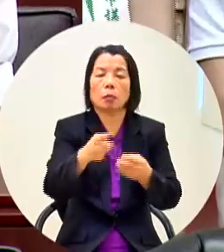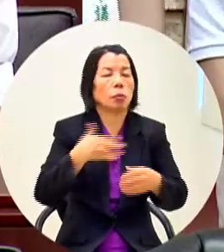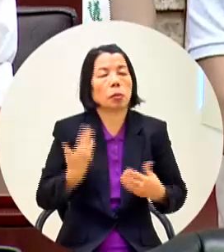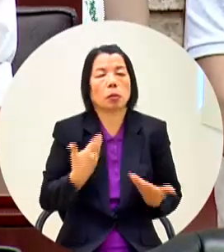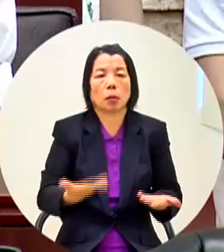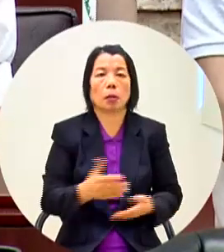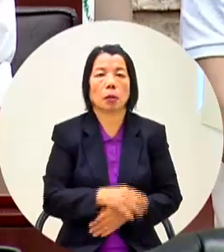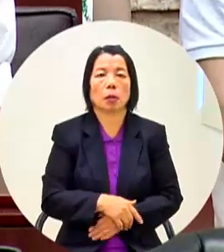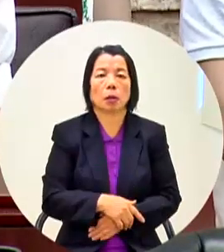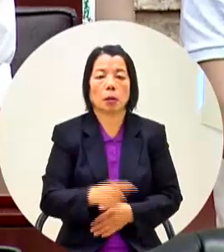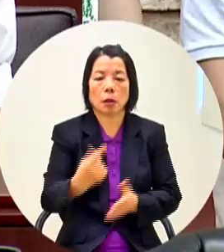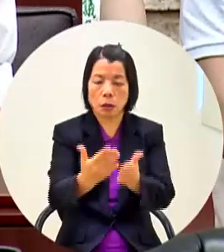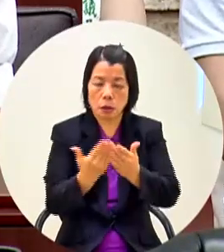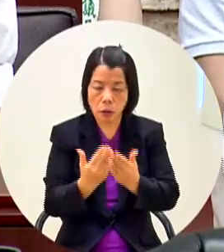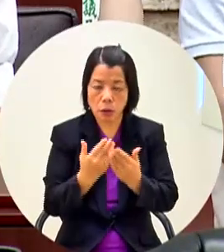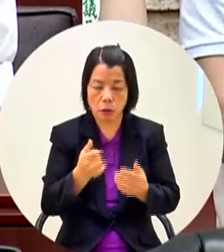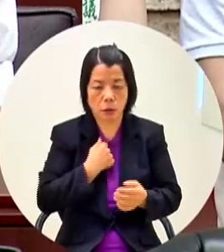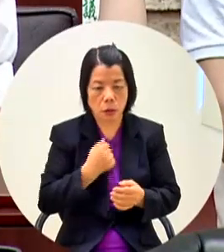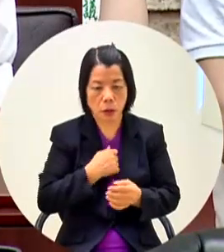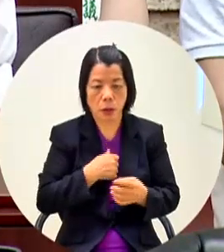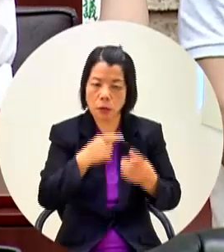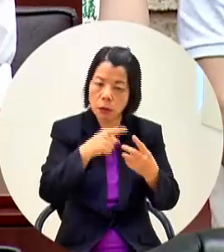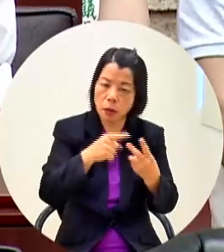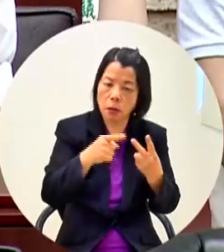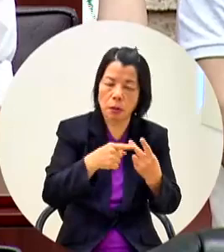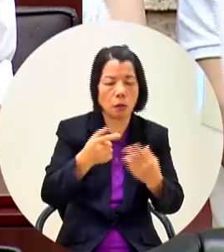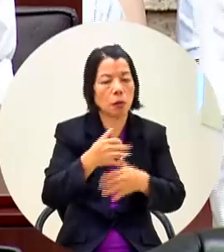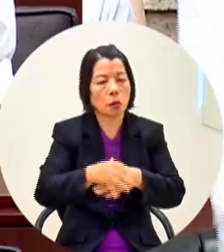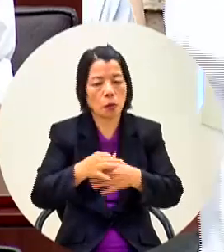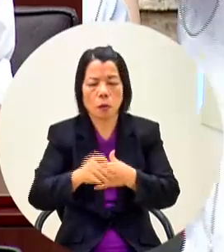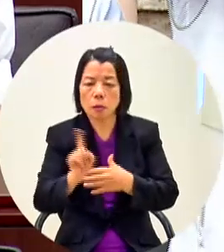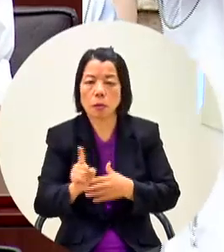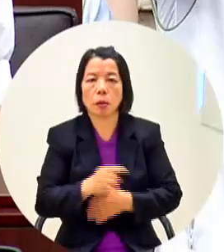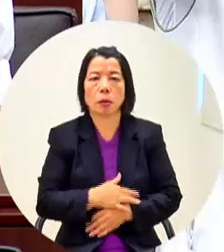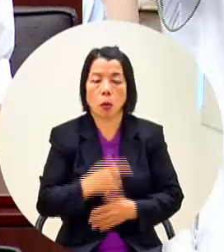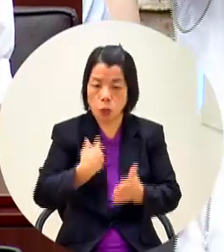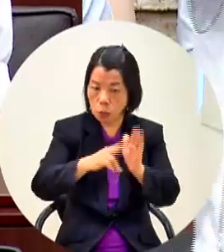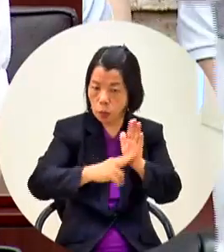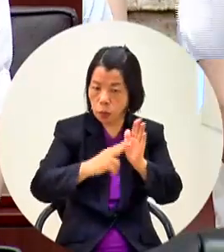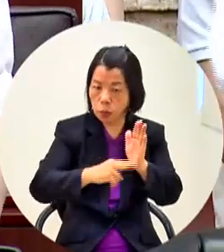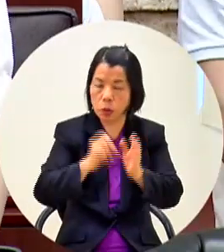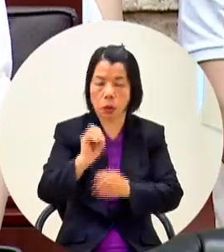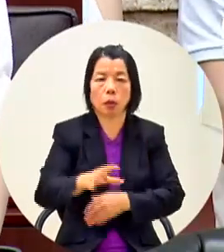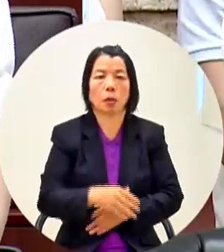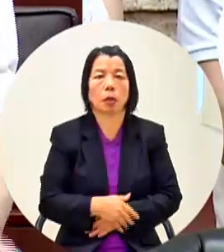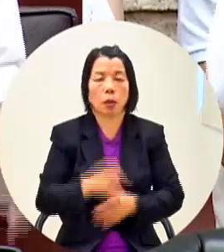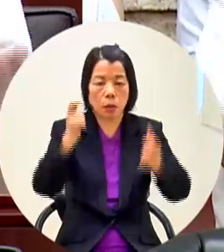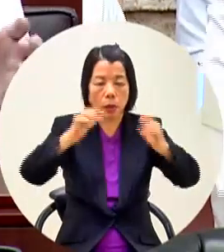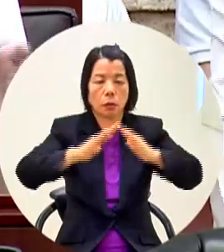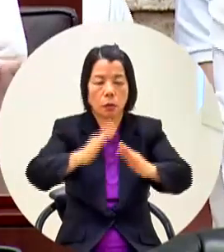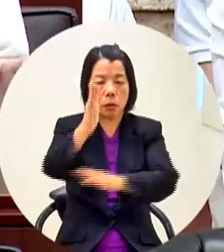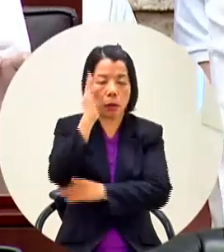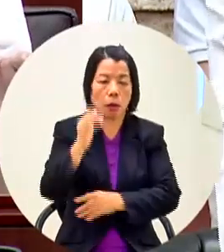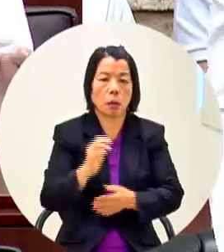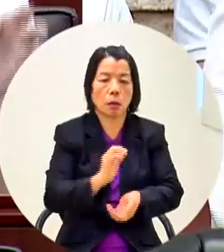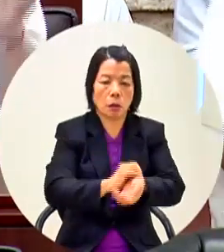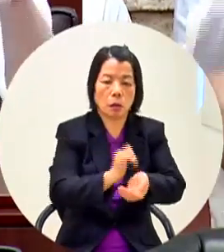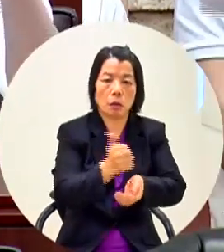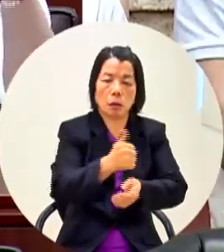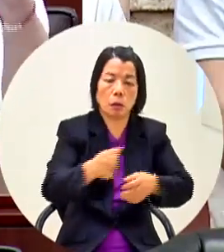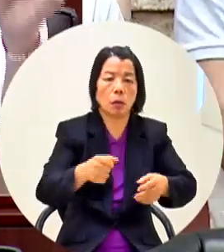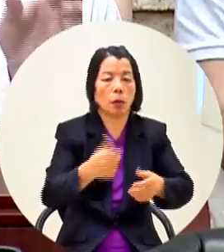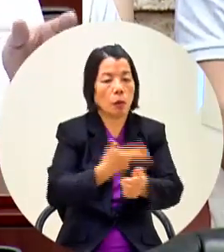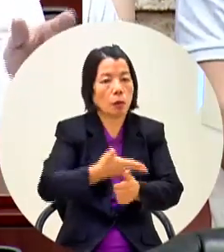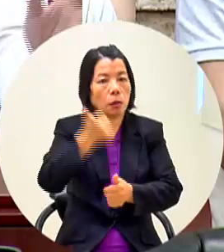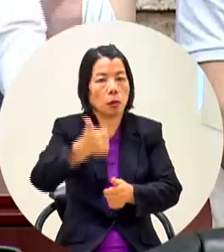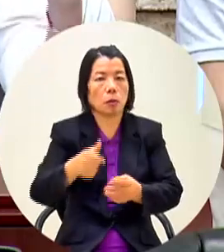你知其一不知其二，我要澄清一下。 好，你请坐。 来，高雄市医你请坐医师工会理事长，高雄